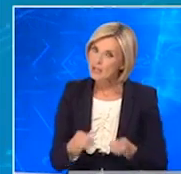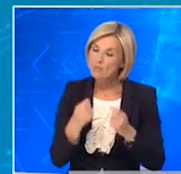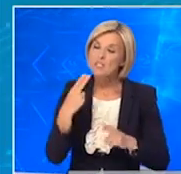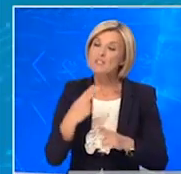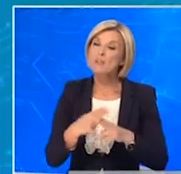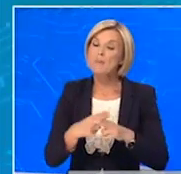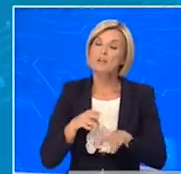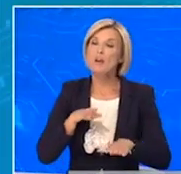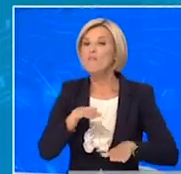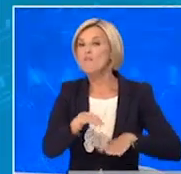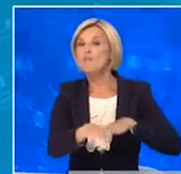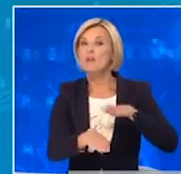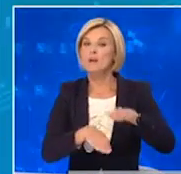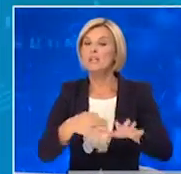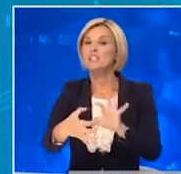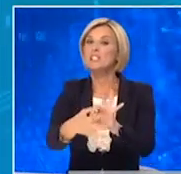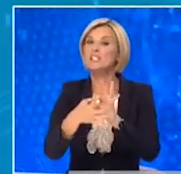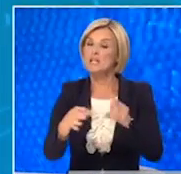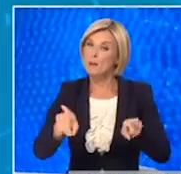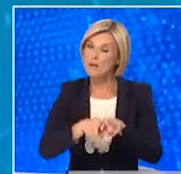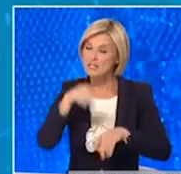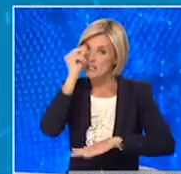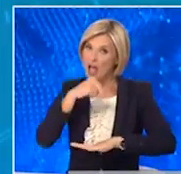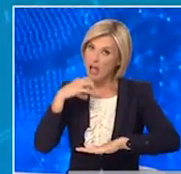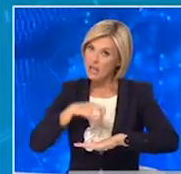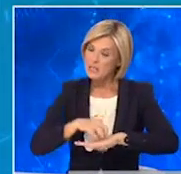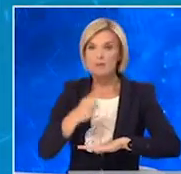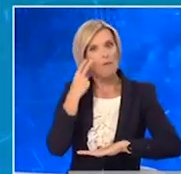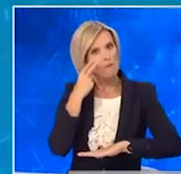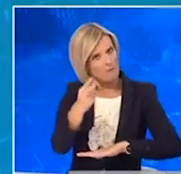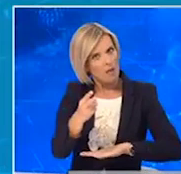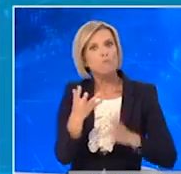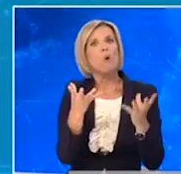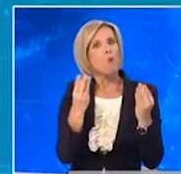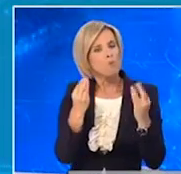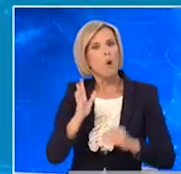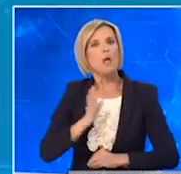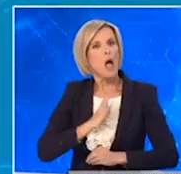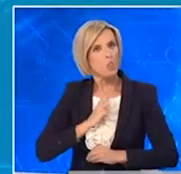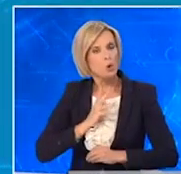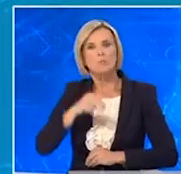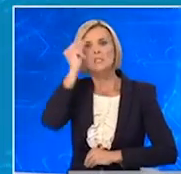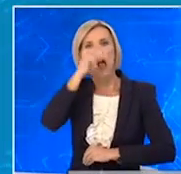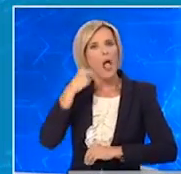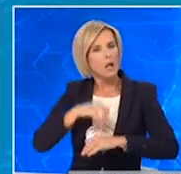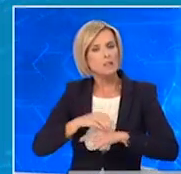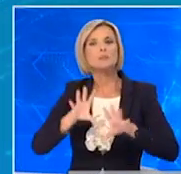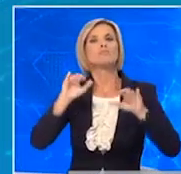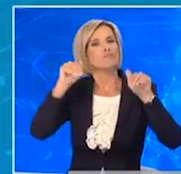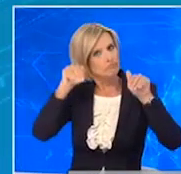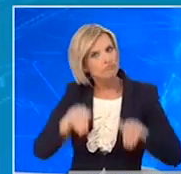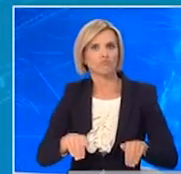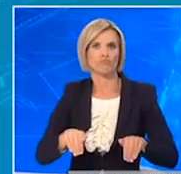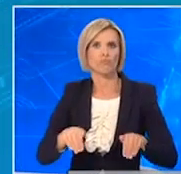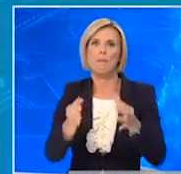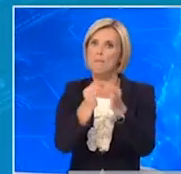βήματα και η συνολική εικόνα που έχουμε είναι ότι η συντριπτική πλειοψηφία των εκκλησιών τηρούν